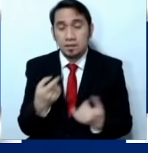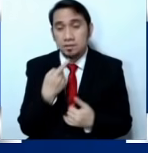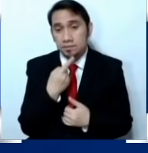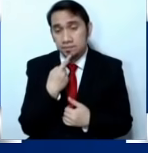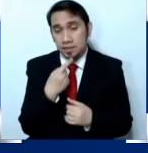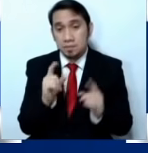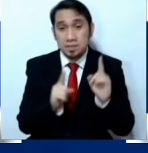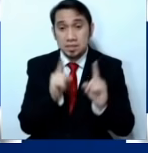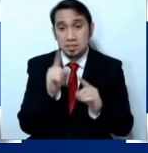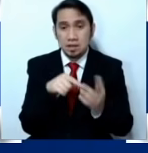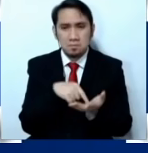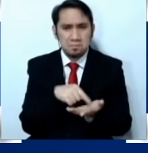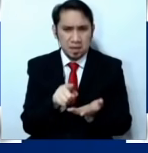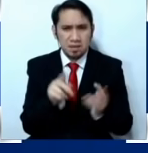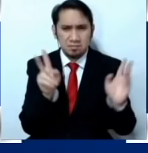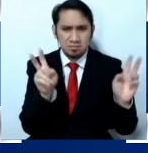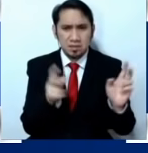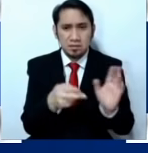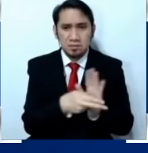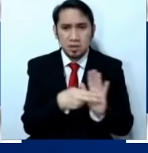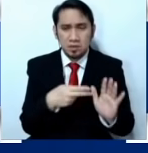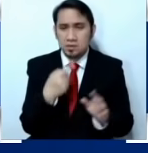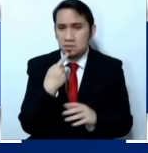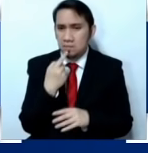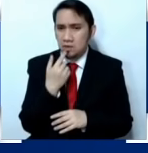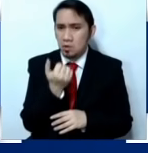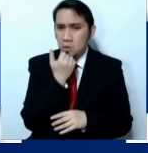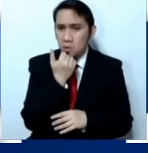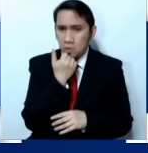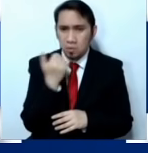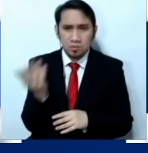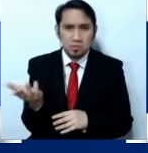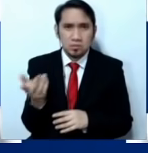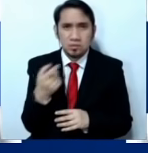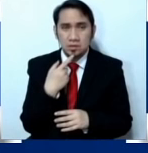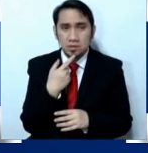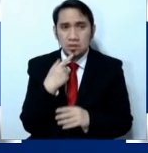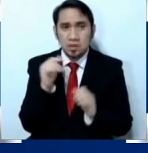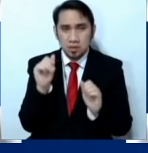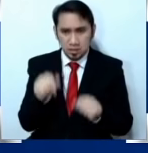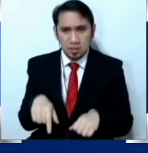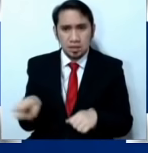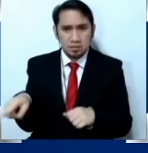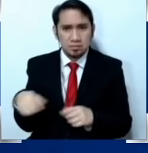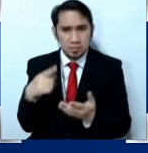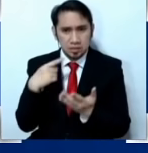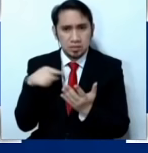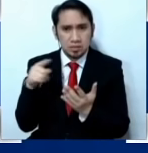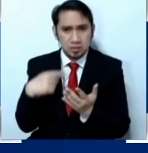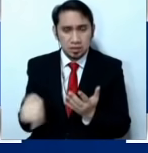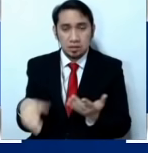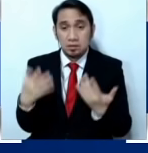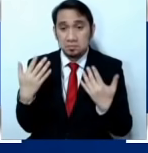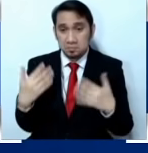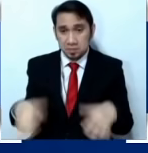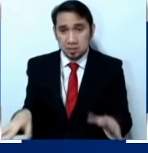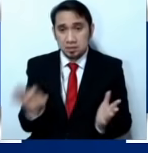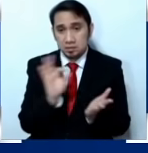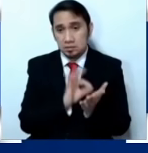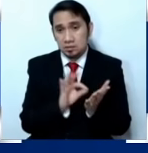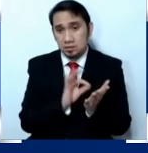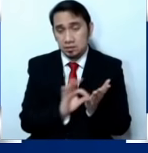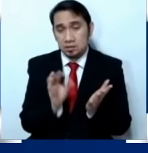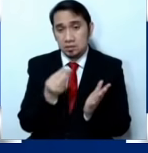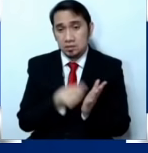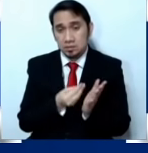mali ang numerong binanggit ni Pacquiao at madali raw itong ma-verify sa Securities and Exchange Commission. Na-liquidate na rin daw nila ang pondo at naibalik na